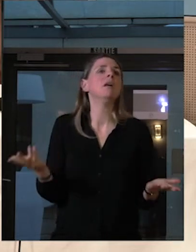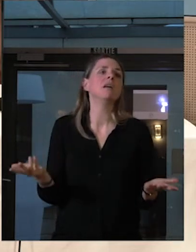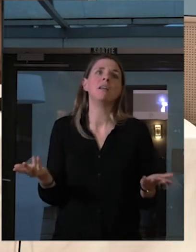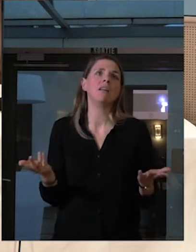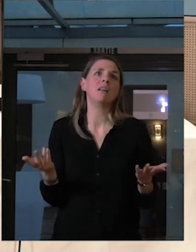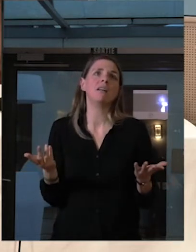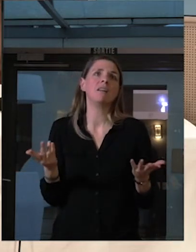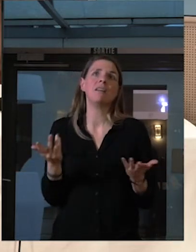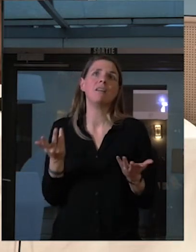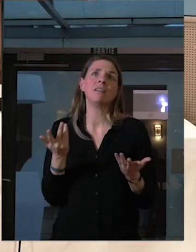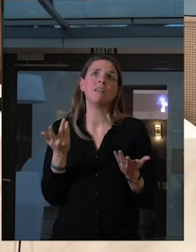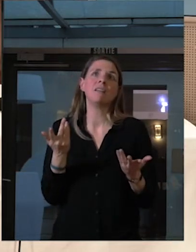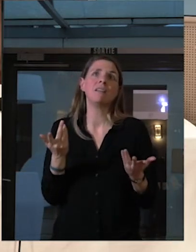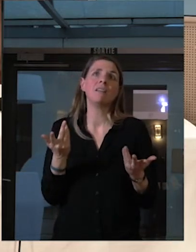pas